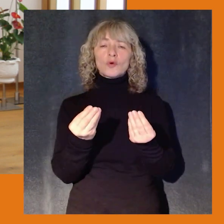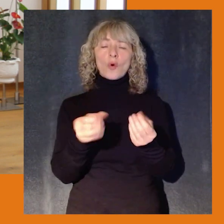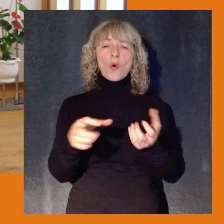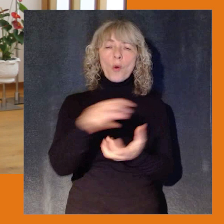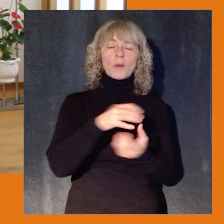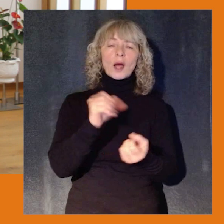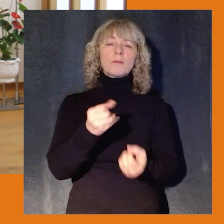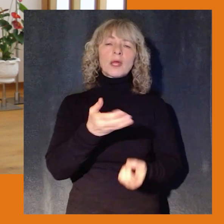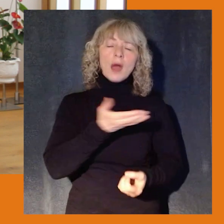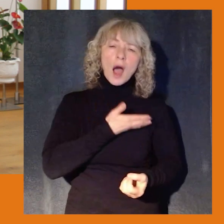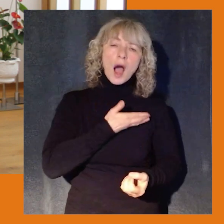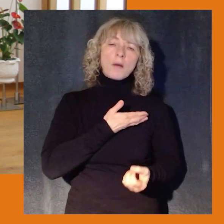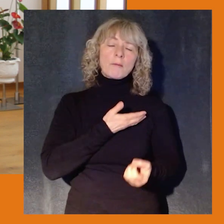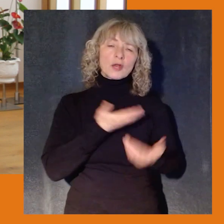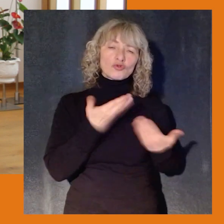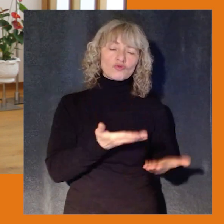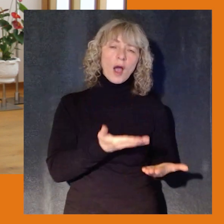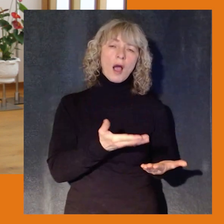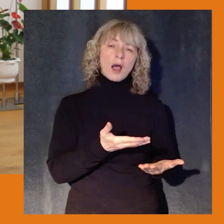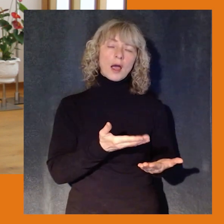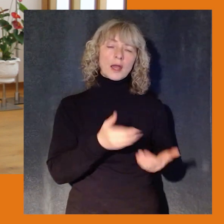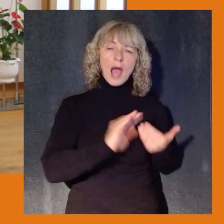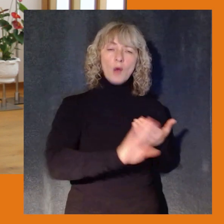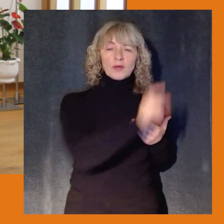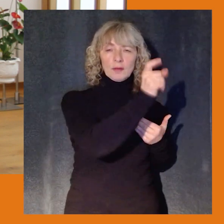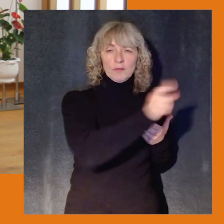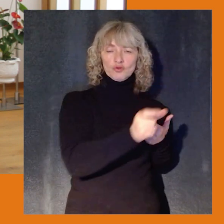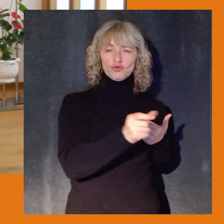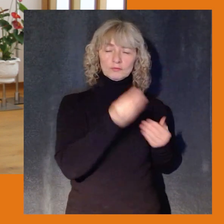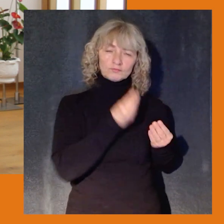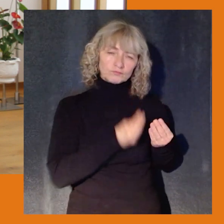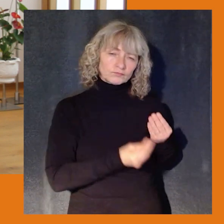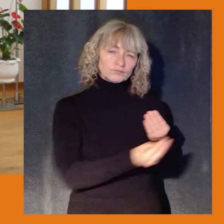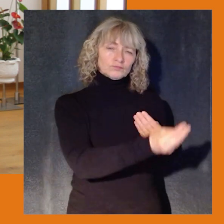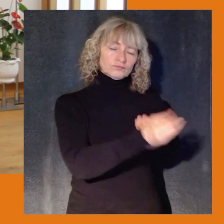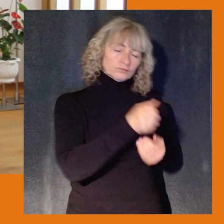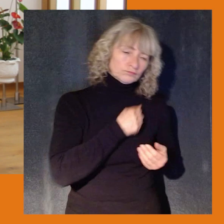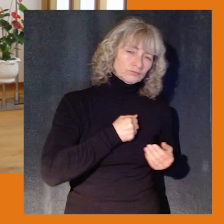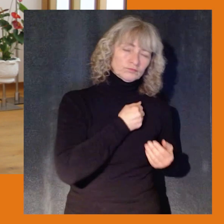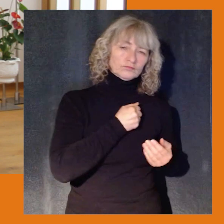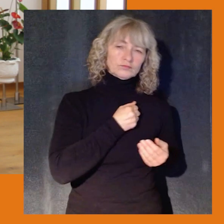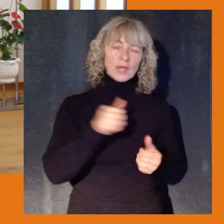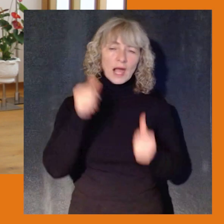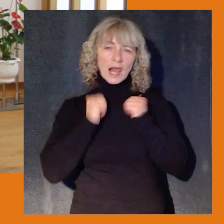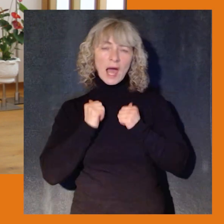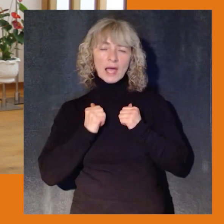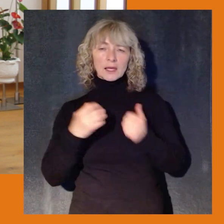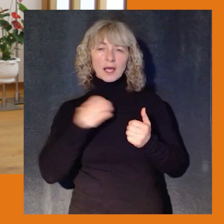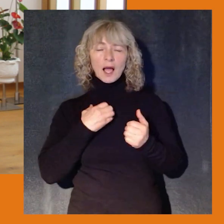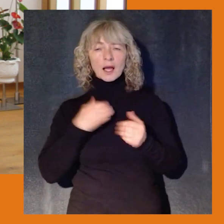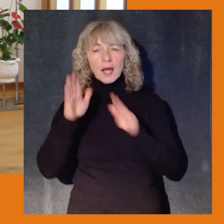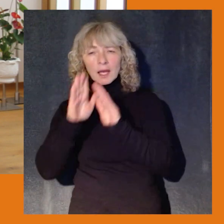Zum Leben Jesu gehört sein barmherziger Umgang mit den Armen, Schwachen und Ausgegrenzten.